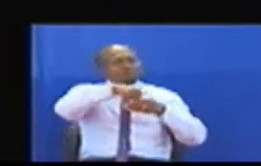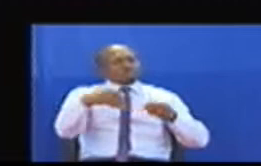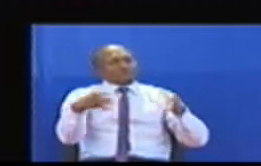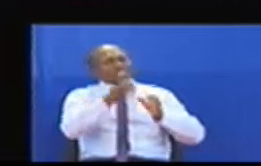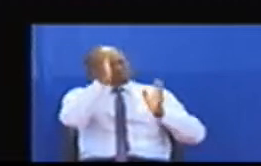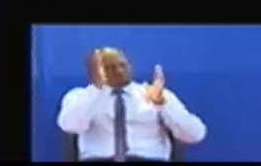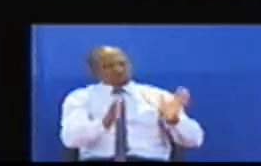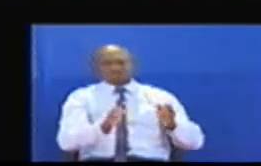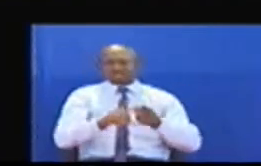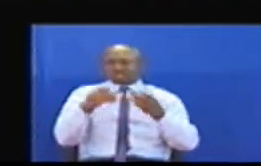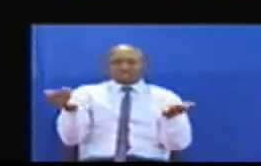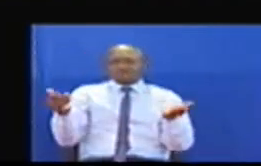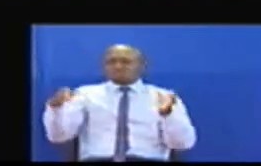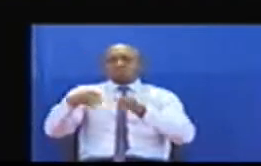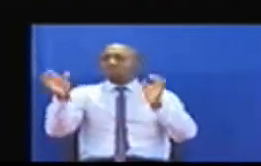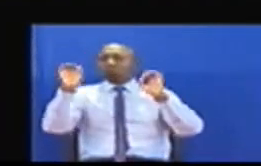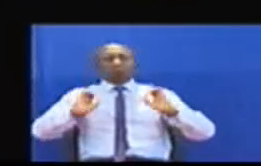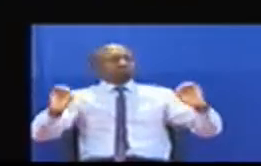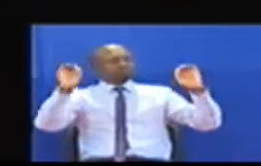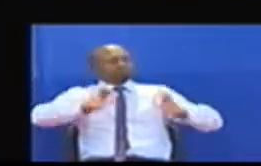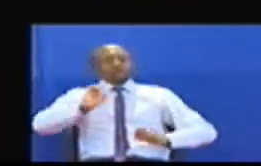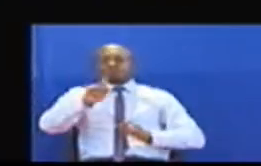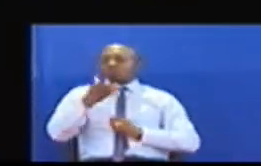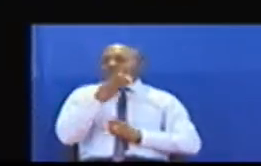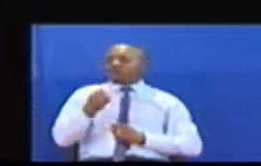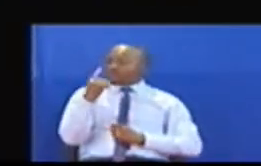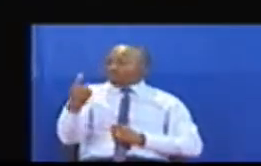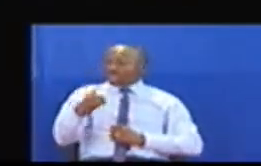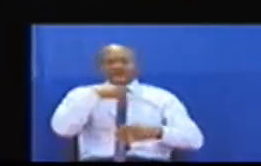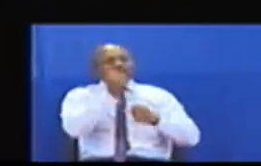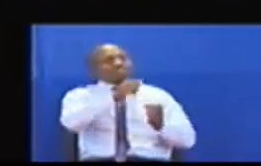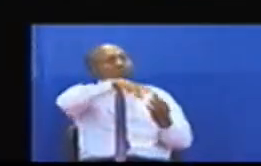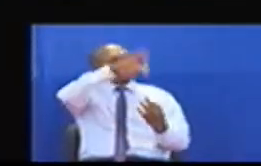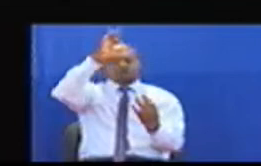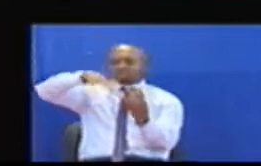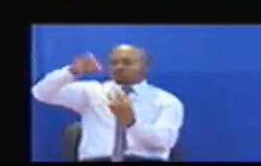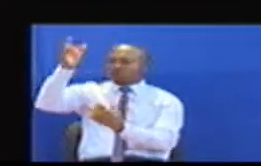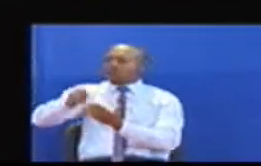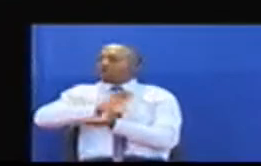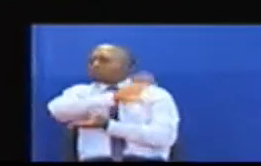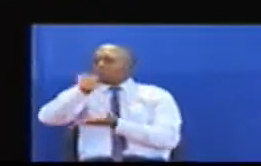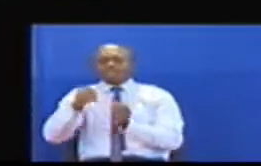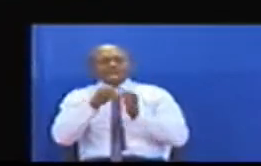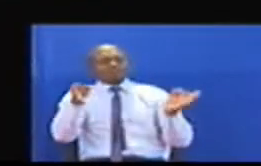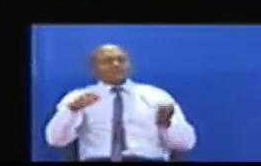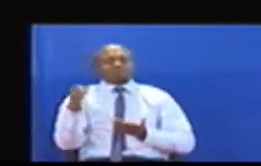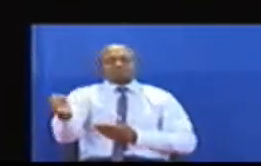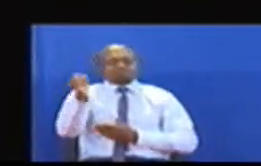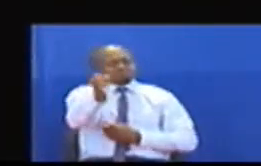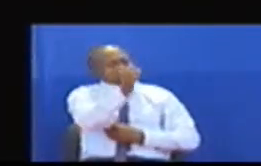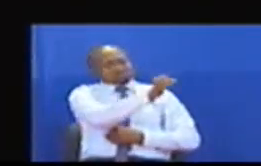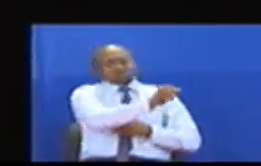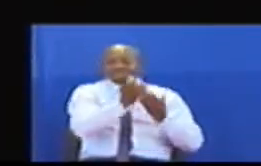bebe. Wala hakukuwa na tume, alikuwa mwanaume mmoja anafanya uteuzi na watu wote wanapata nafasi. Sasa